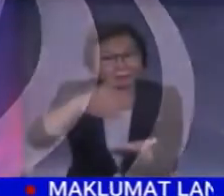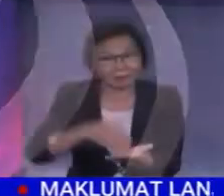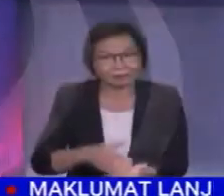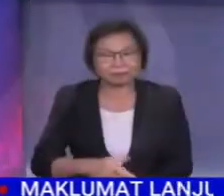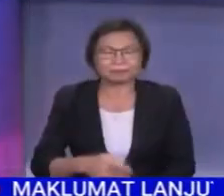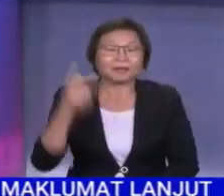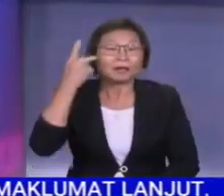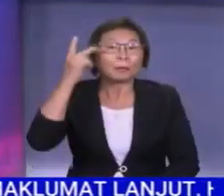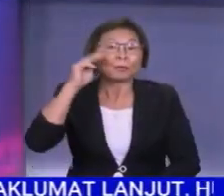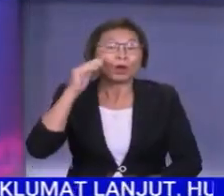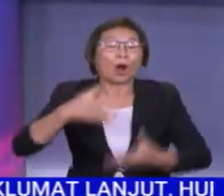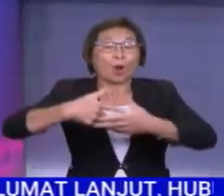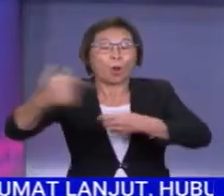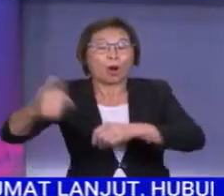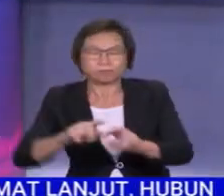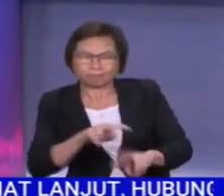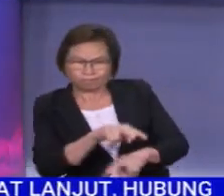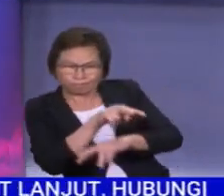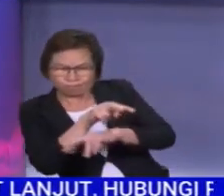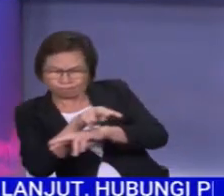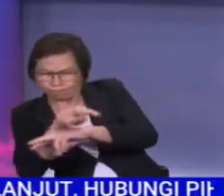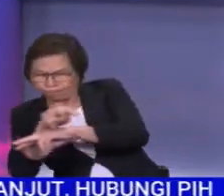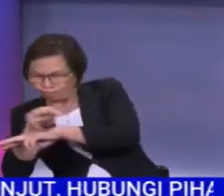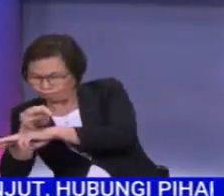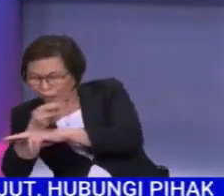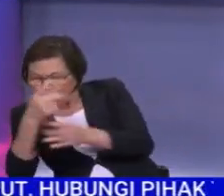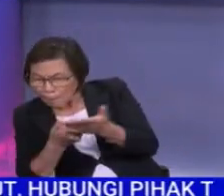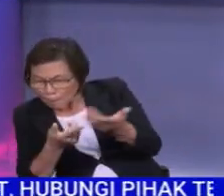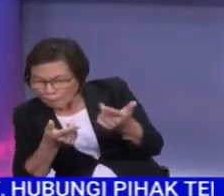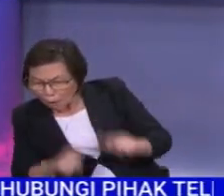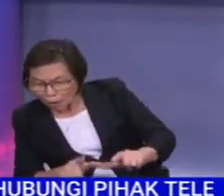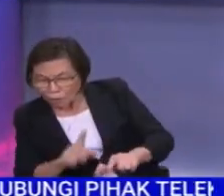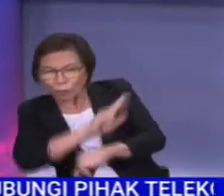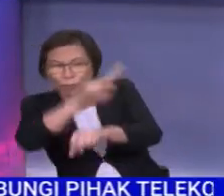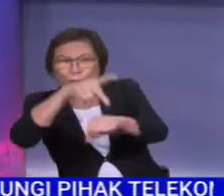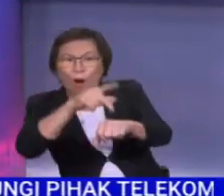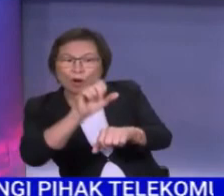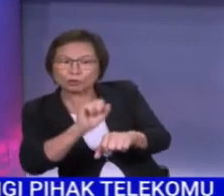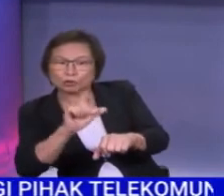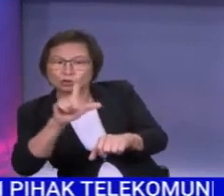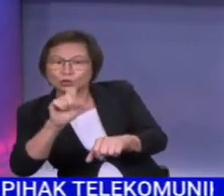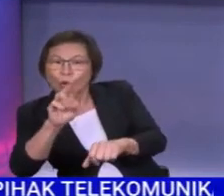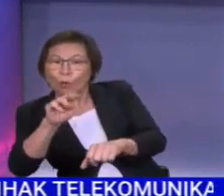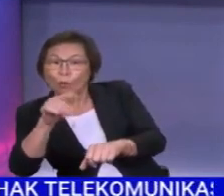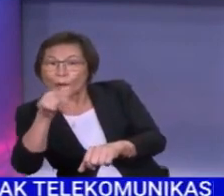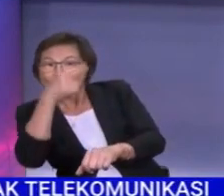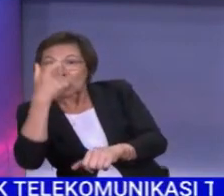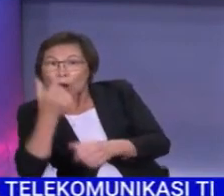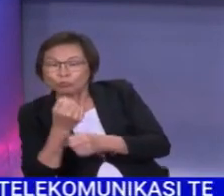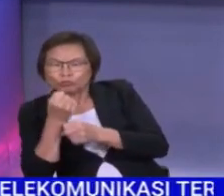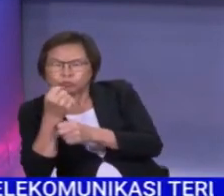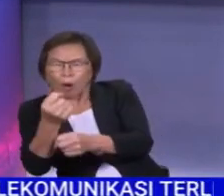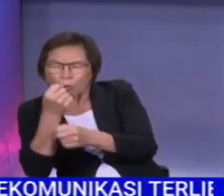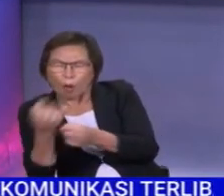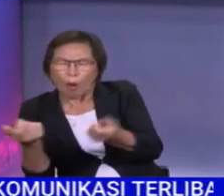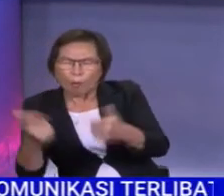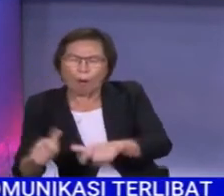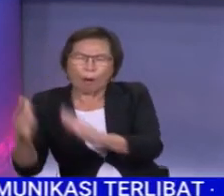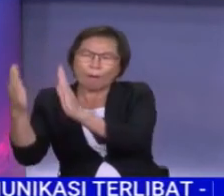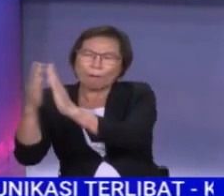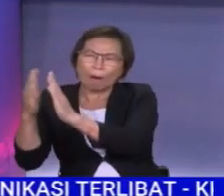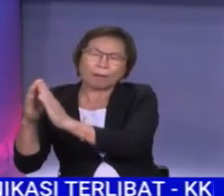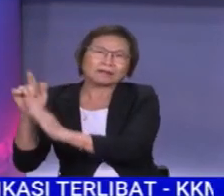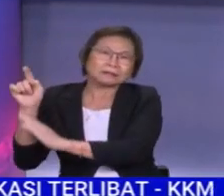Hai Kementerian doa memantau rapat perkembangan terkini di Kepulauan Solomon susulan tunjuk rasanya berlaku di